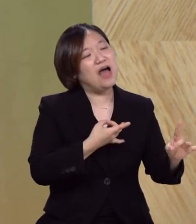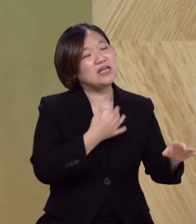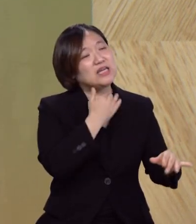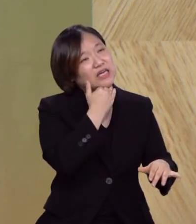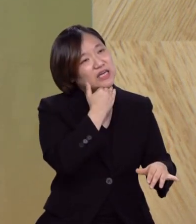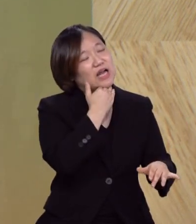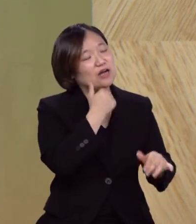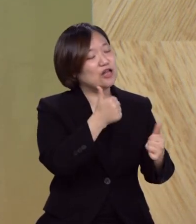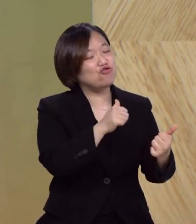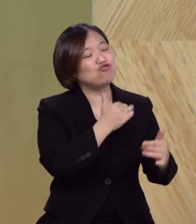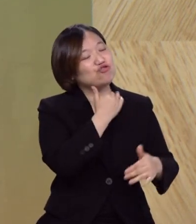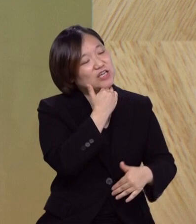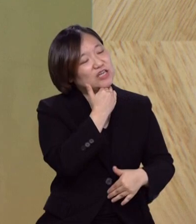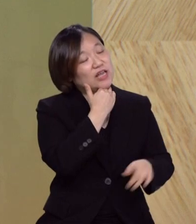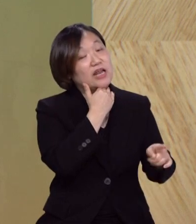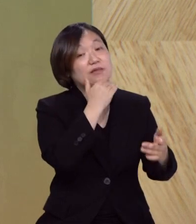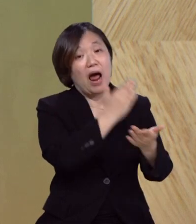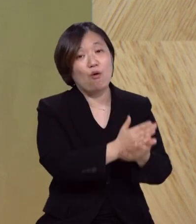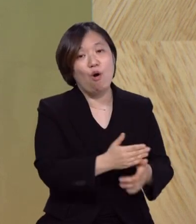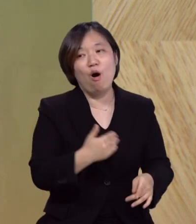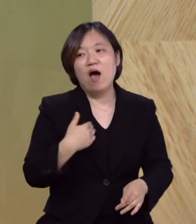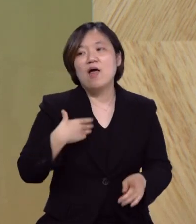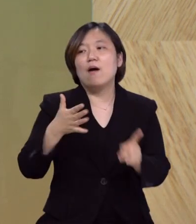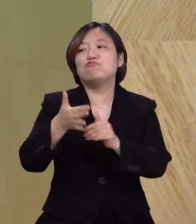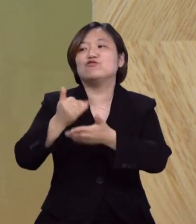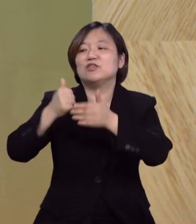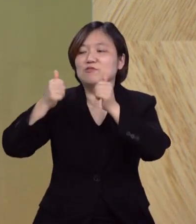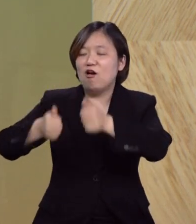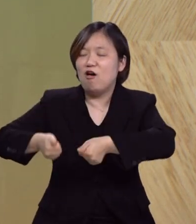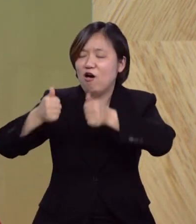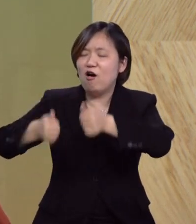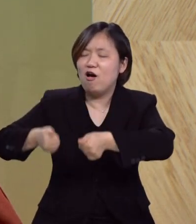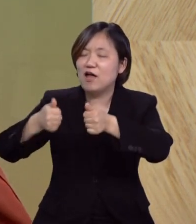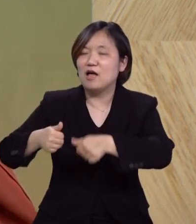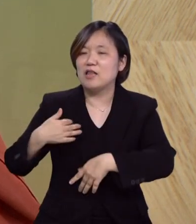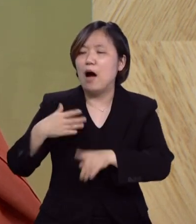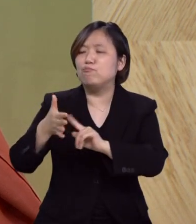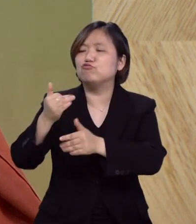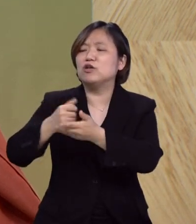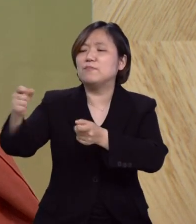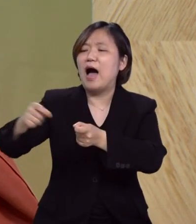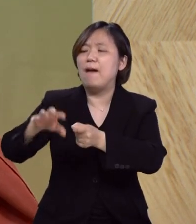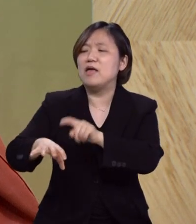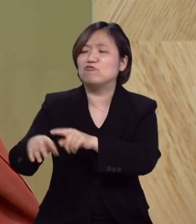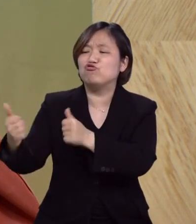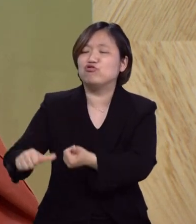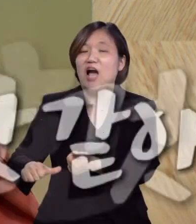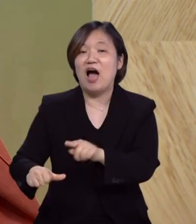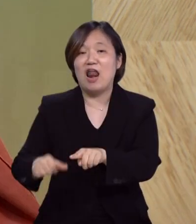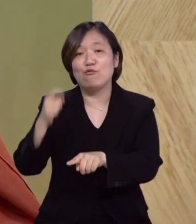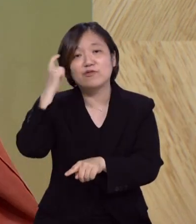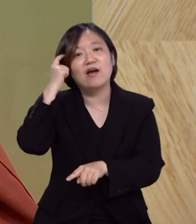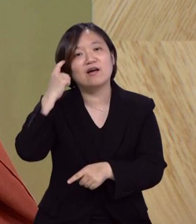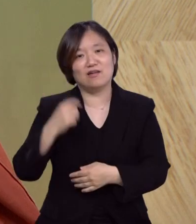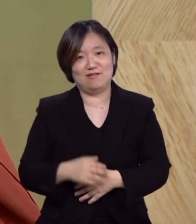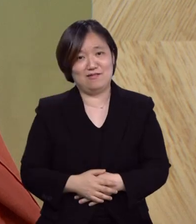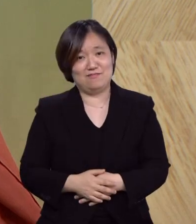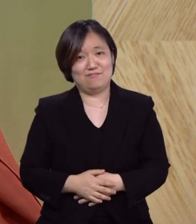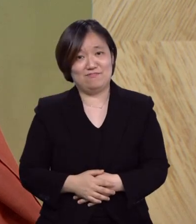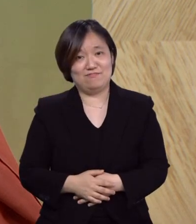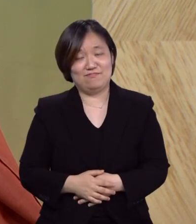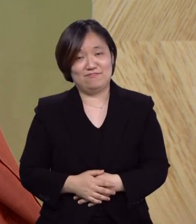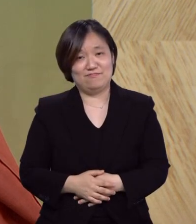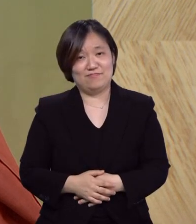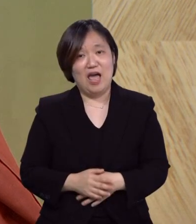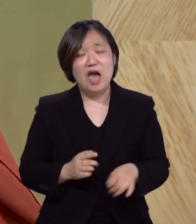부처님한테 절하다가 부처님 앞에서 죽자 그 여러분 기도하려면 이런 독한 마음이